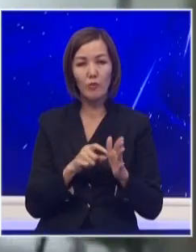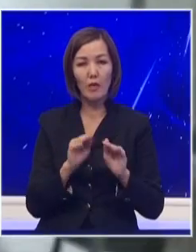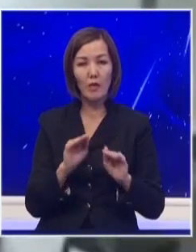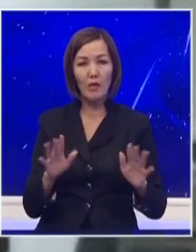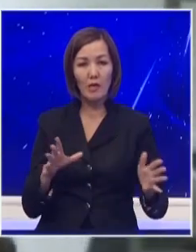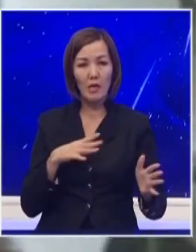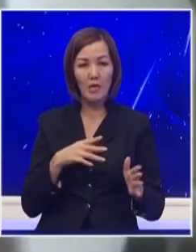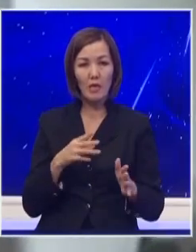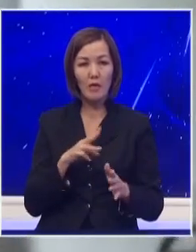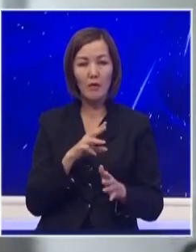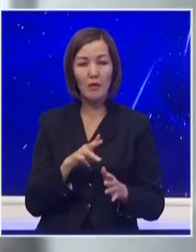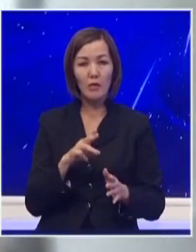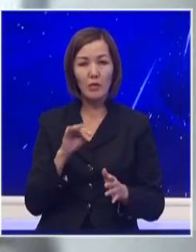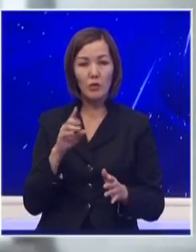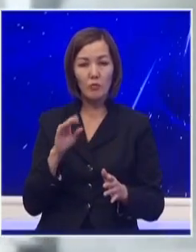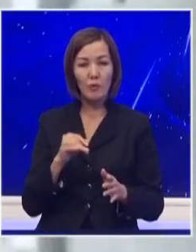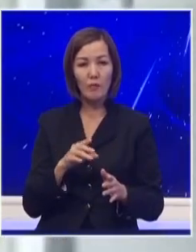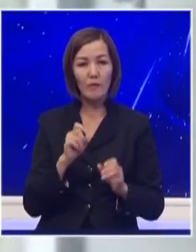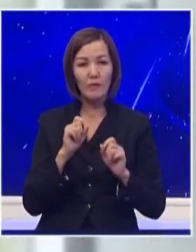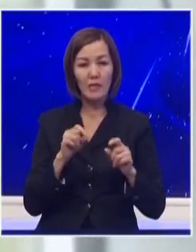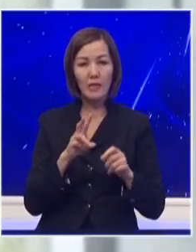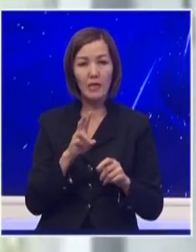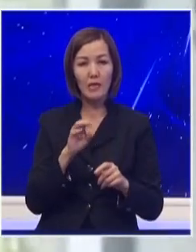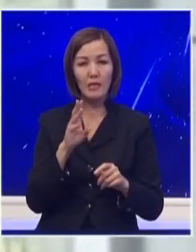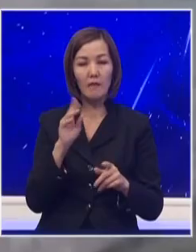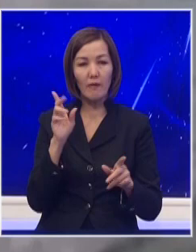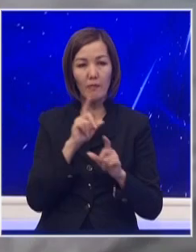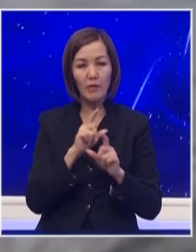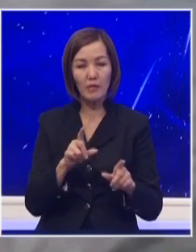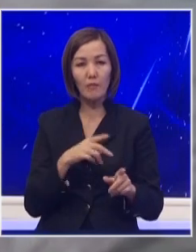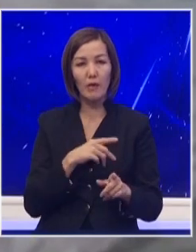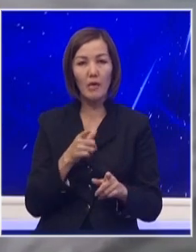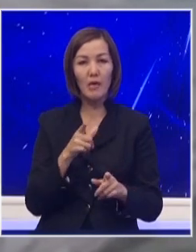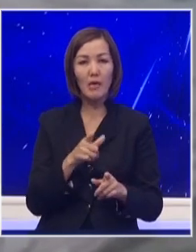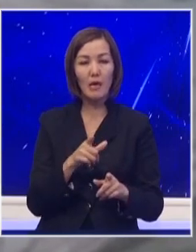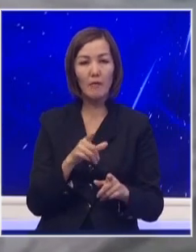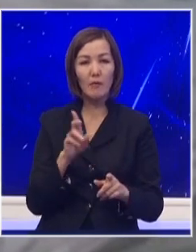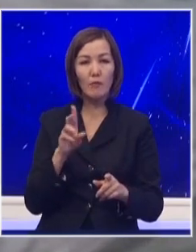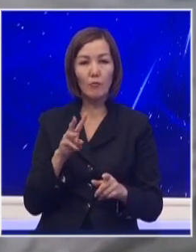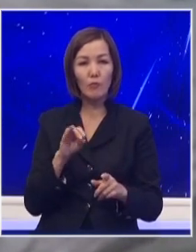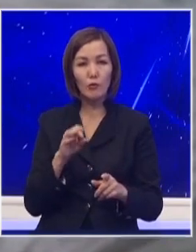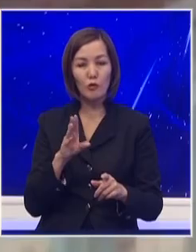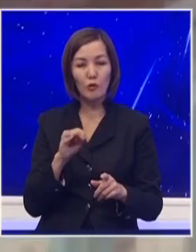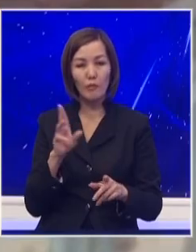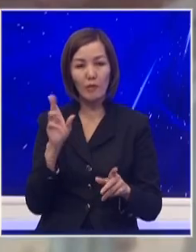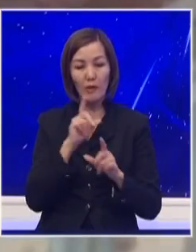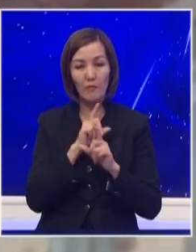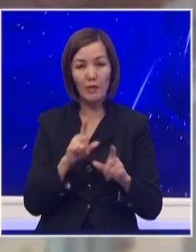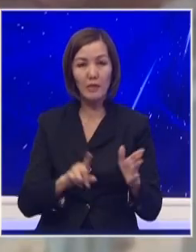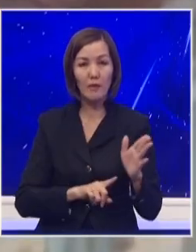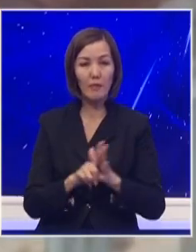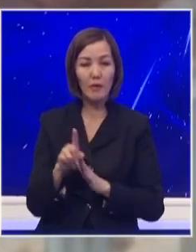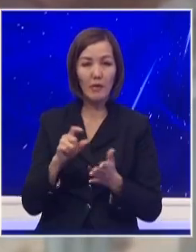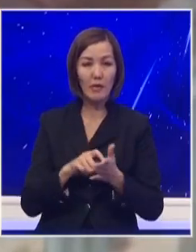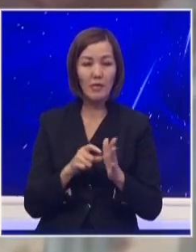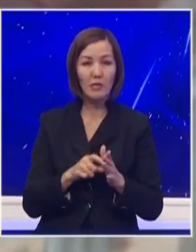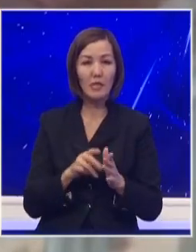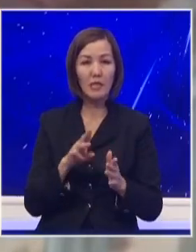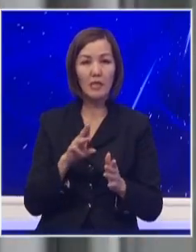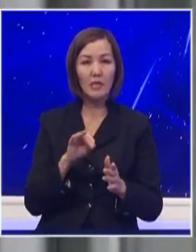Енді еліміздегі соңғы жаңалықтарға құлақ түрсек, солтүстік Қазақстан облысында бала санының аздығынан биыл 7 мектеп жұмысын